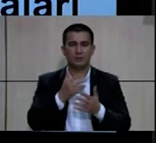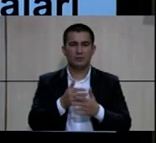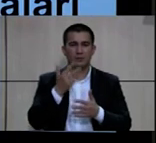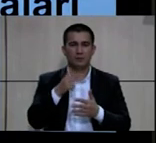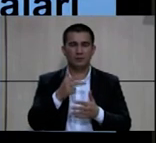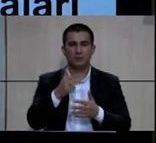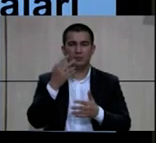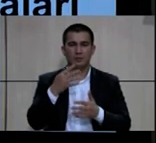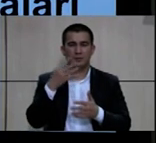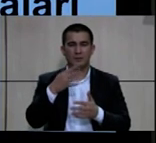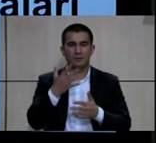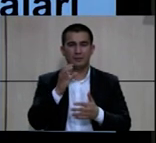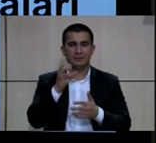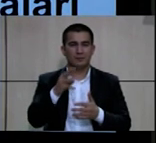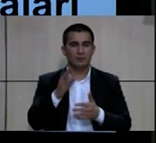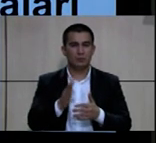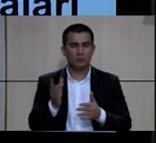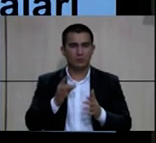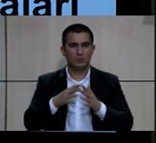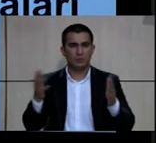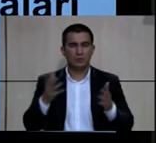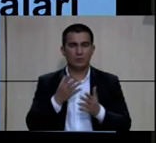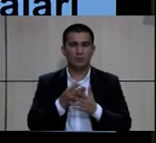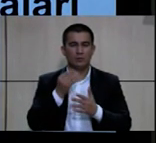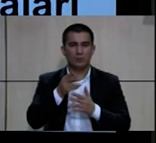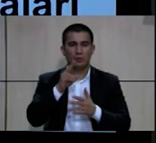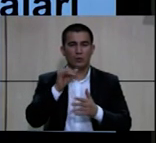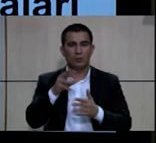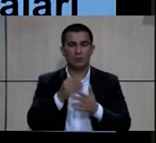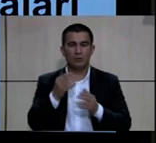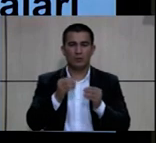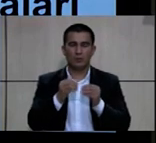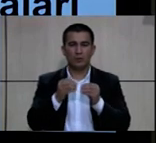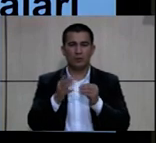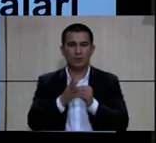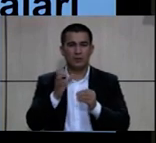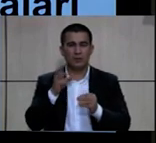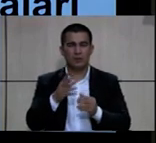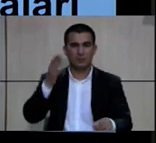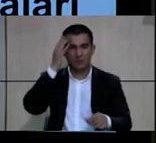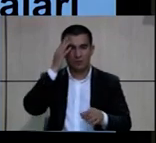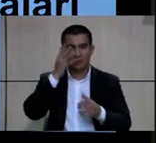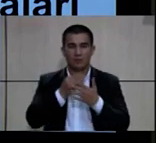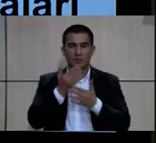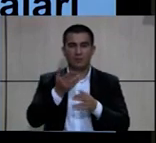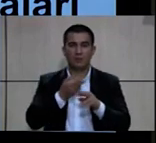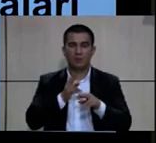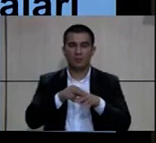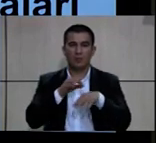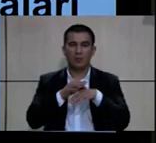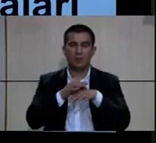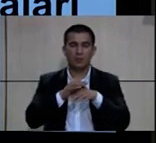30-45 santimetrgacha bo'ladi. Dumi 10-15 santimetr. Boshining uchida teri